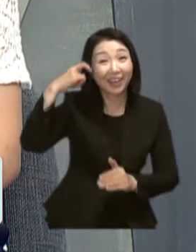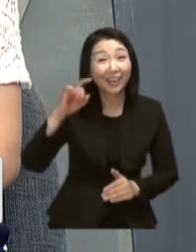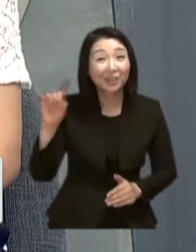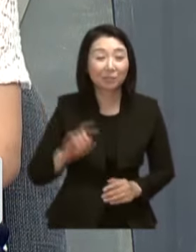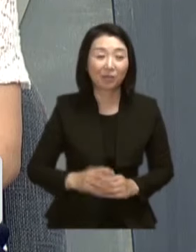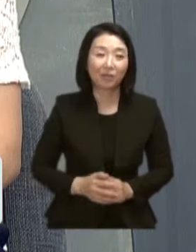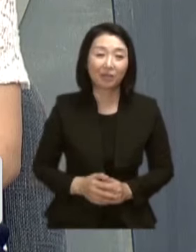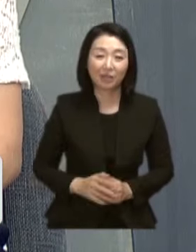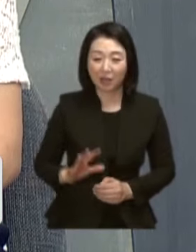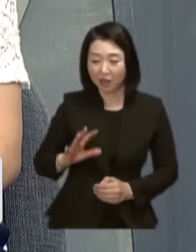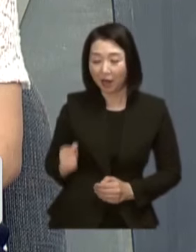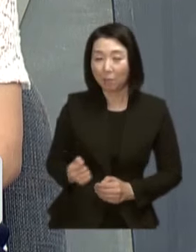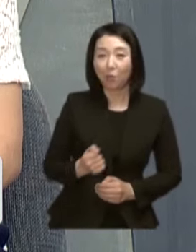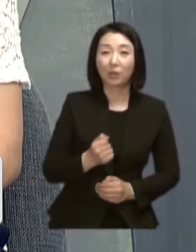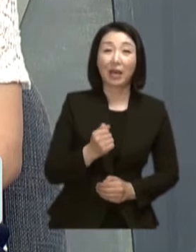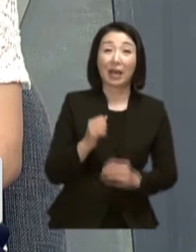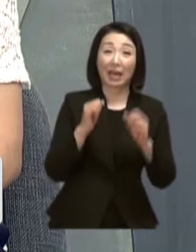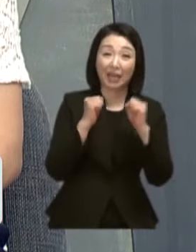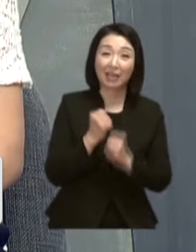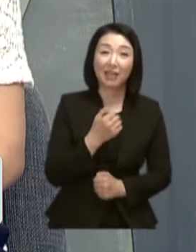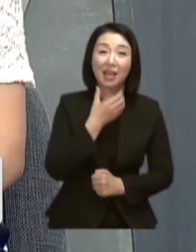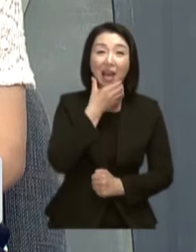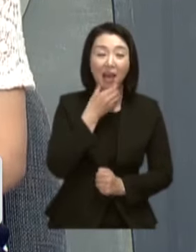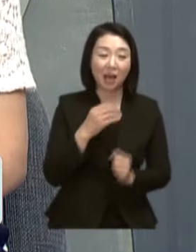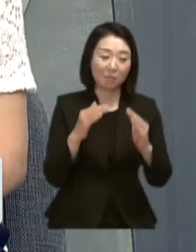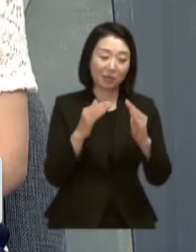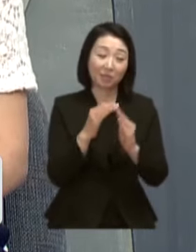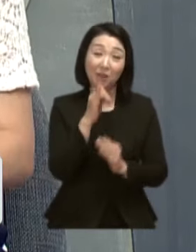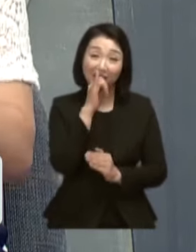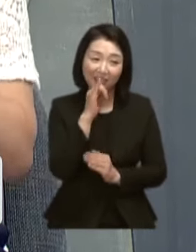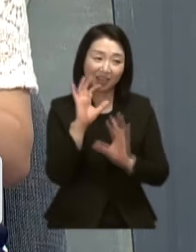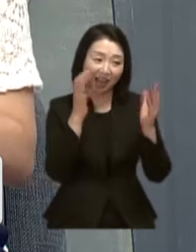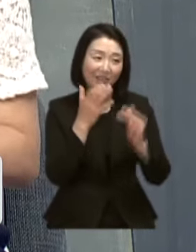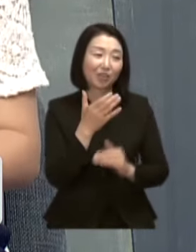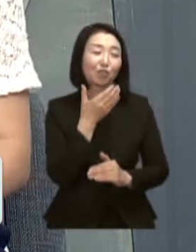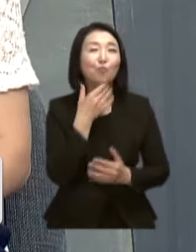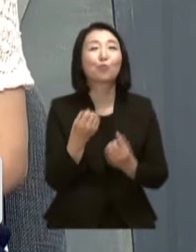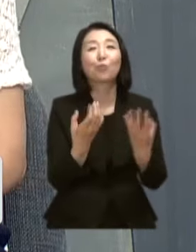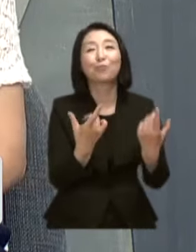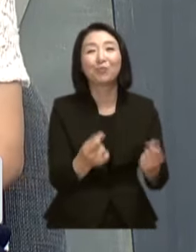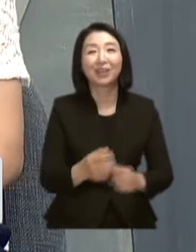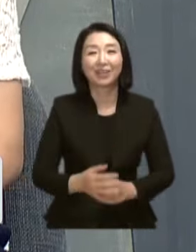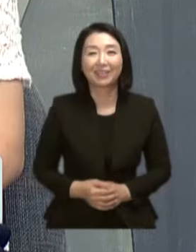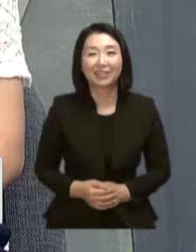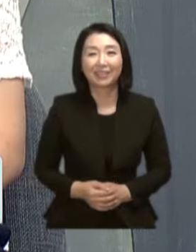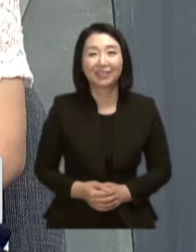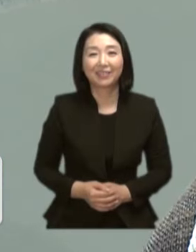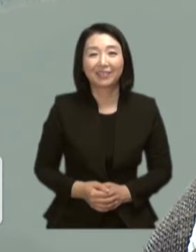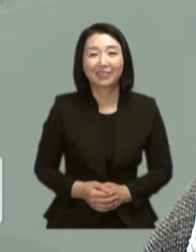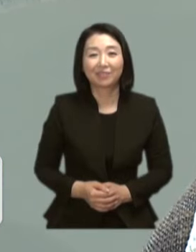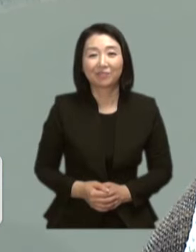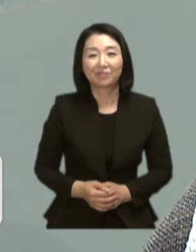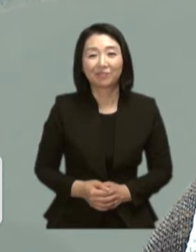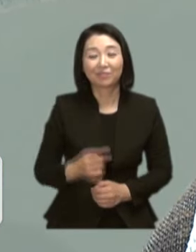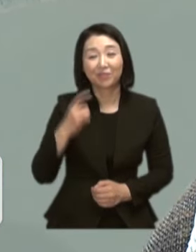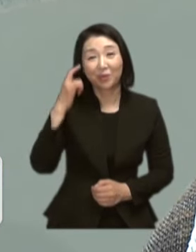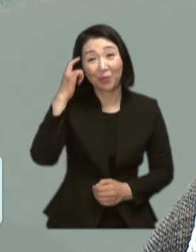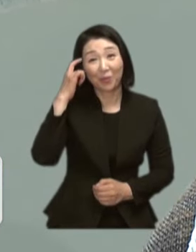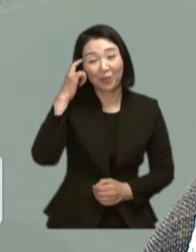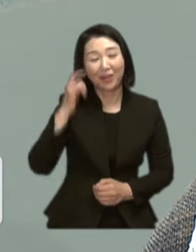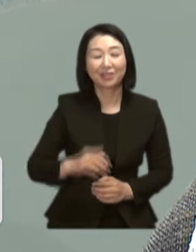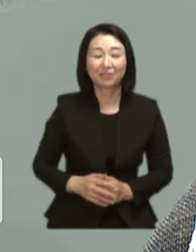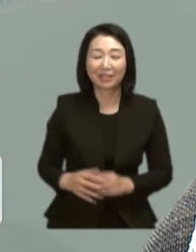있는 해피하우스의 아이들이 참 축복받은 아이다. 아, 그런 생각이 들었어요. 보였죠. 네. 사실 저희가 이야기는